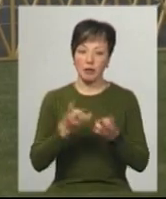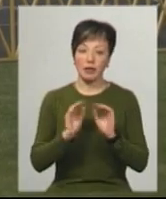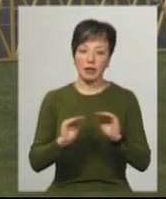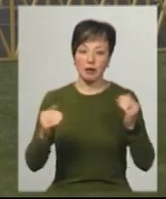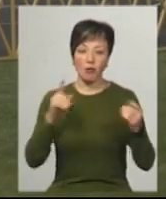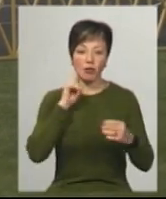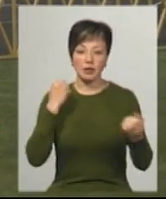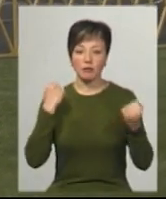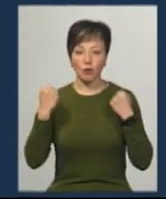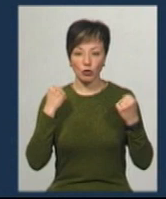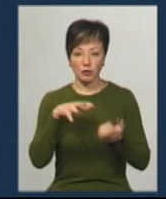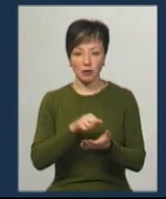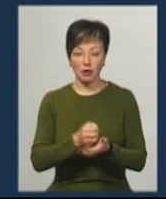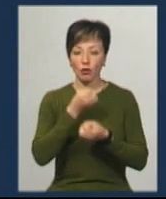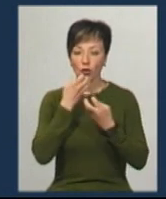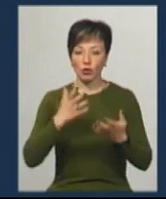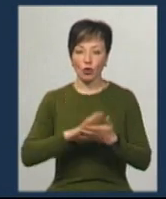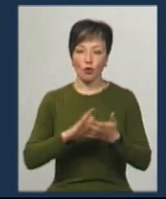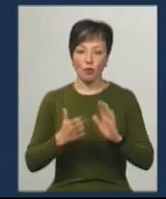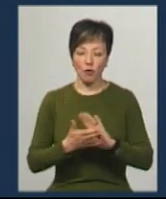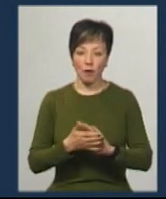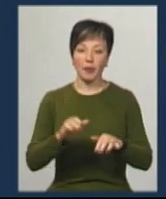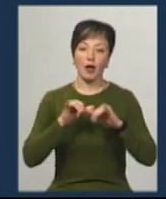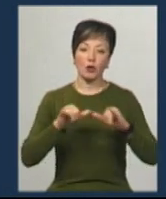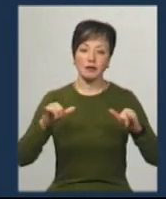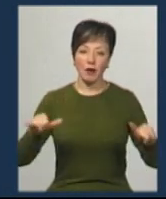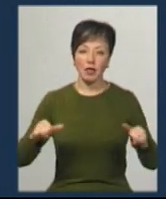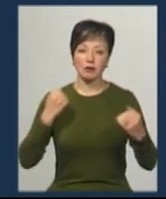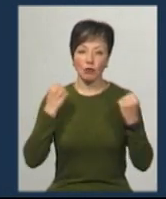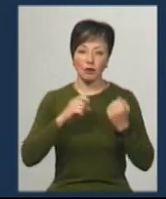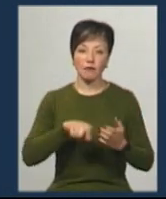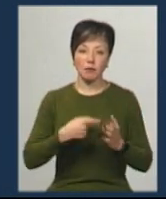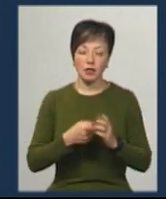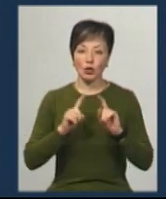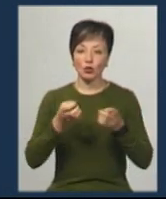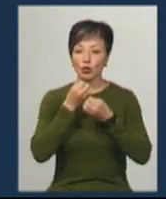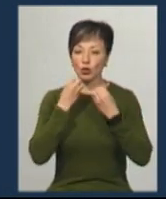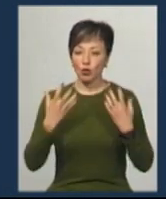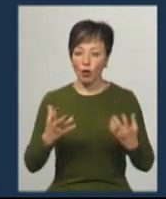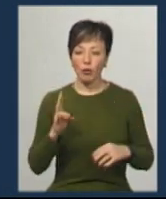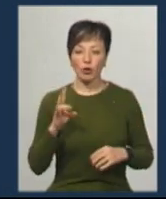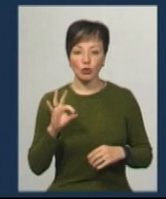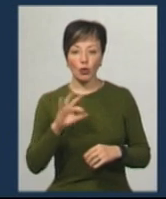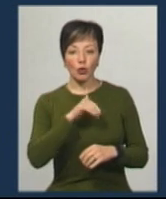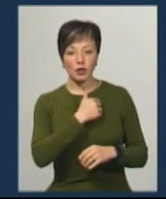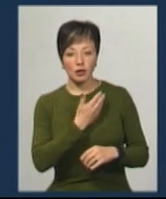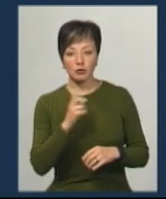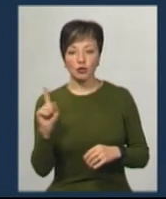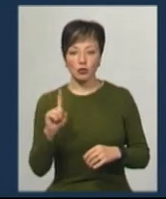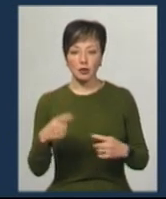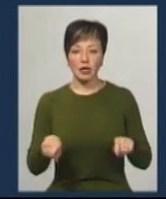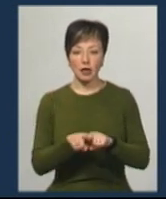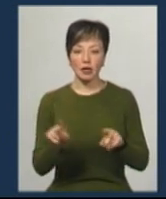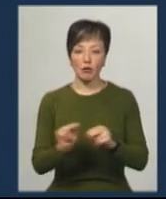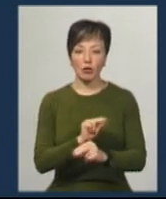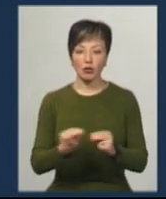займатися спортом у пристойних умовах. Розвивається спорт в місті, це безперечно дуже добре. Однак хотілося б, щоб такі